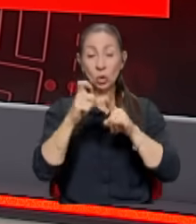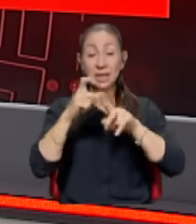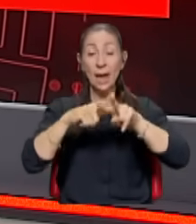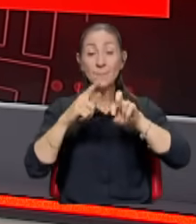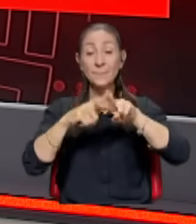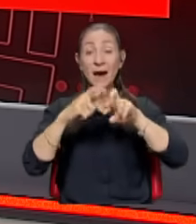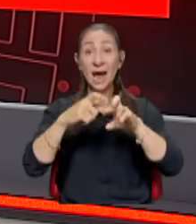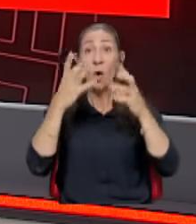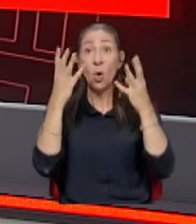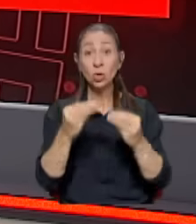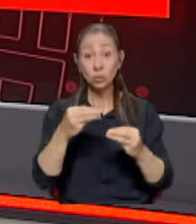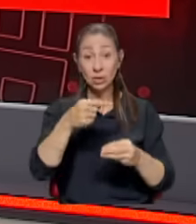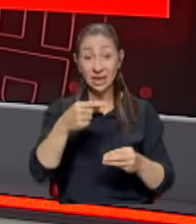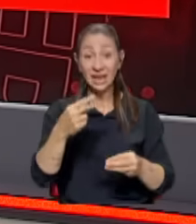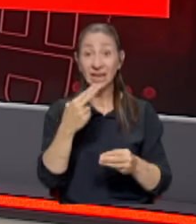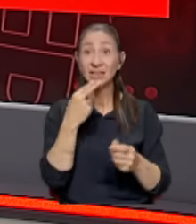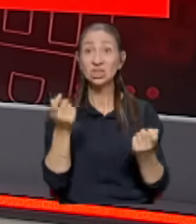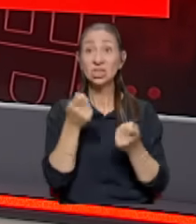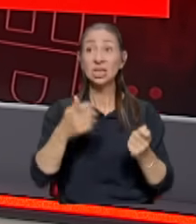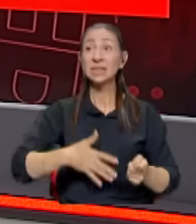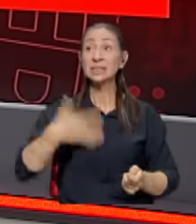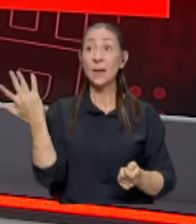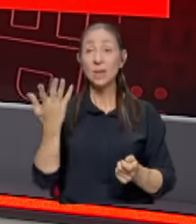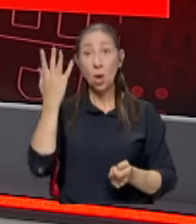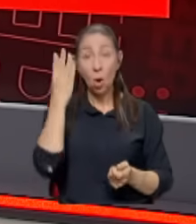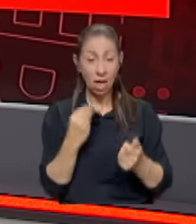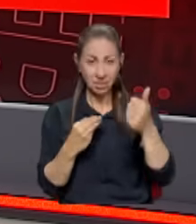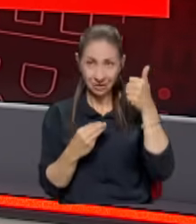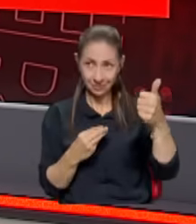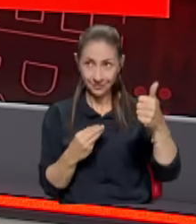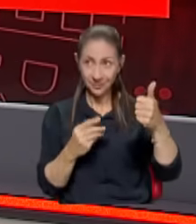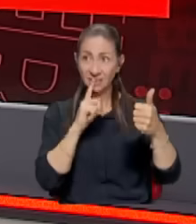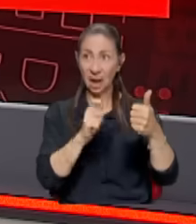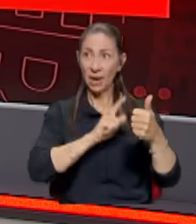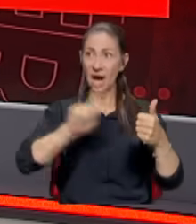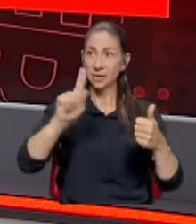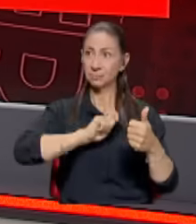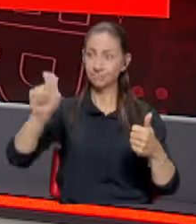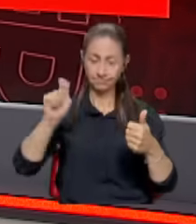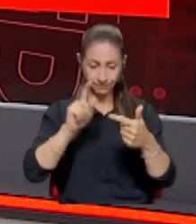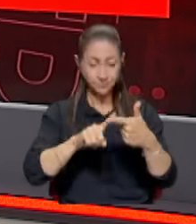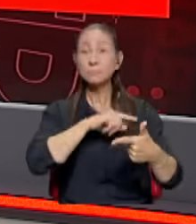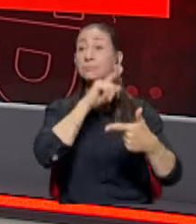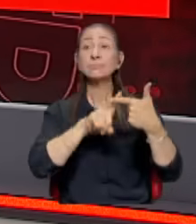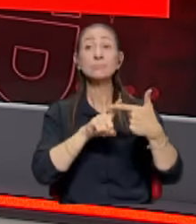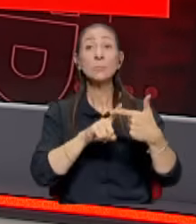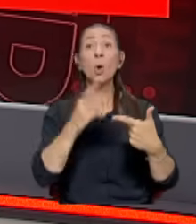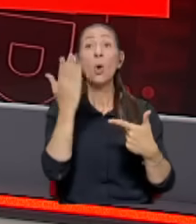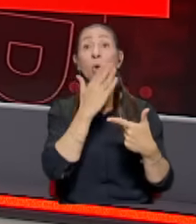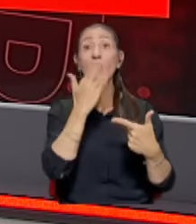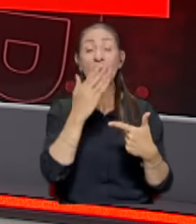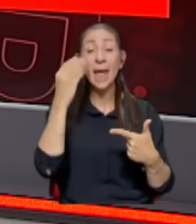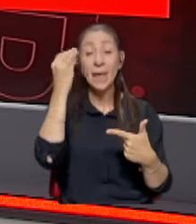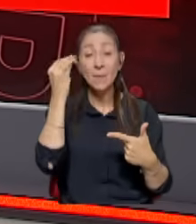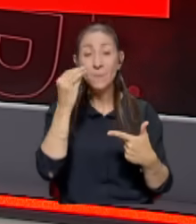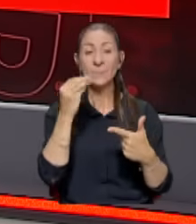Hüdaparlıların bulundukları katta kadın çalışan istemediğini öğrendik. Talepleri reddedildi gerçi. Sonra okullara